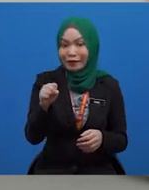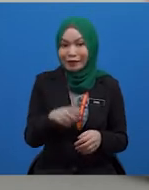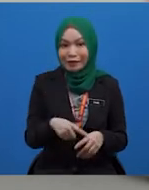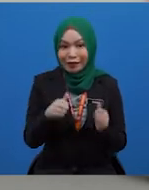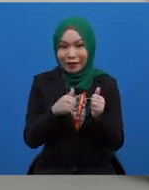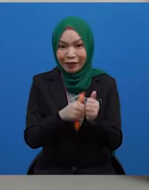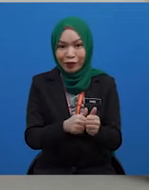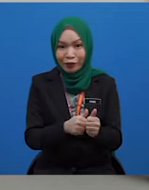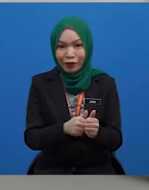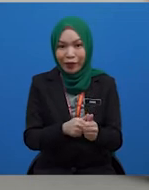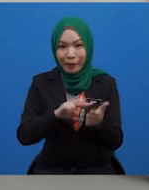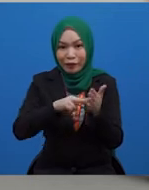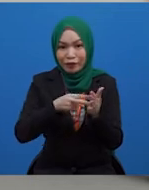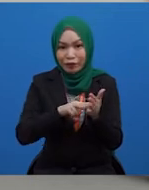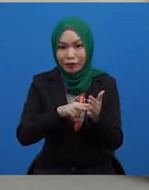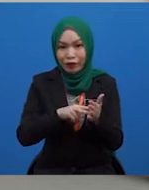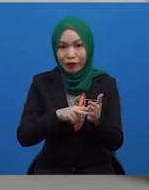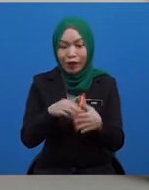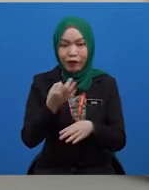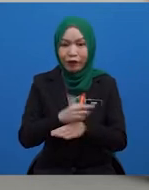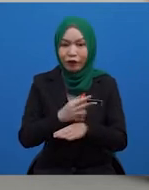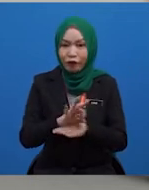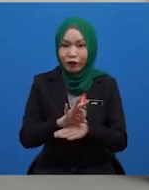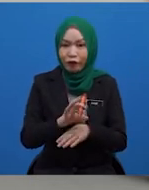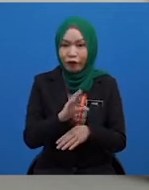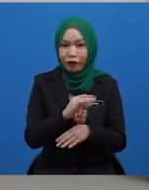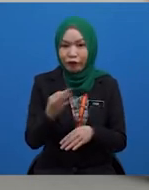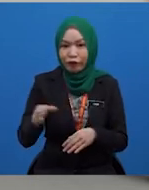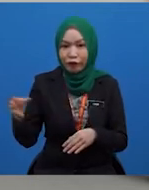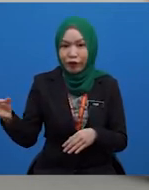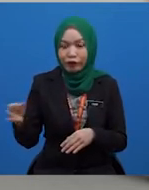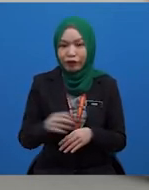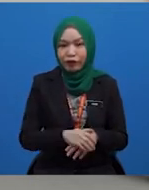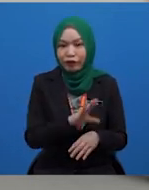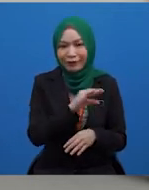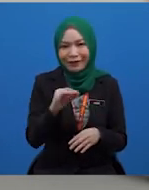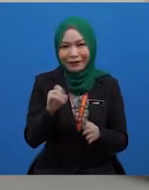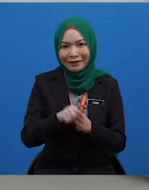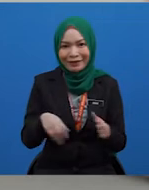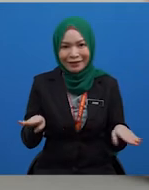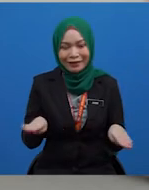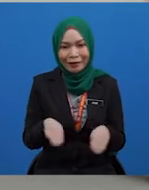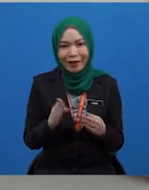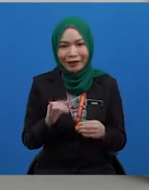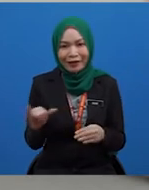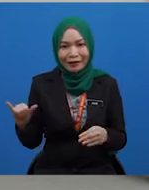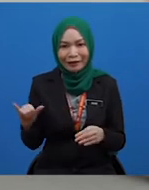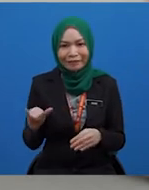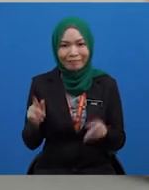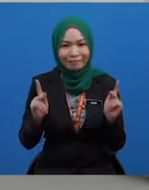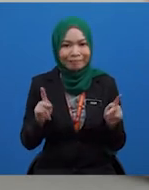juga faktor-faktor yang mempengaruhi. Pelajar telah didedahkan dengan maksud-maksud segmentasi pasaran pada unit-unit sebelum